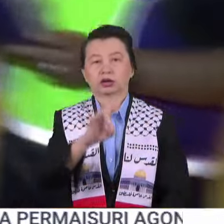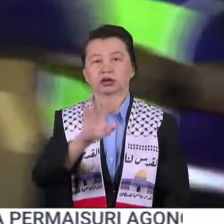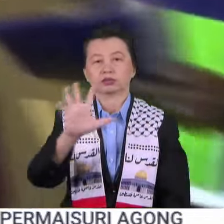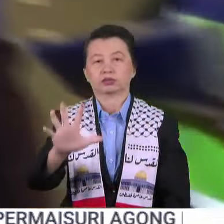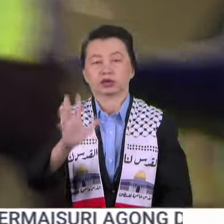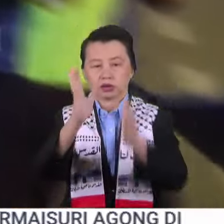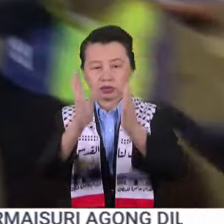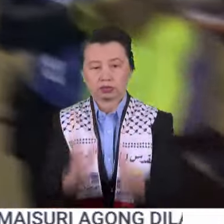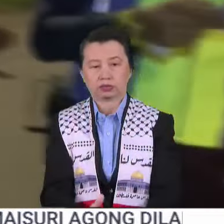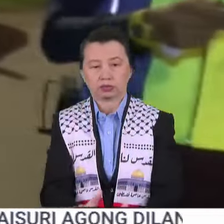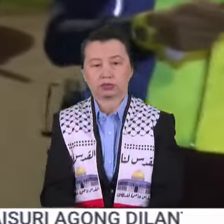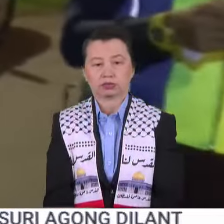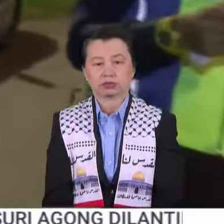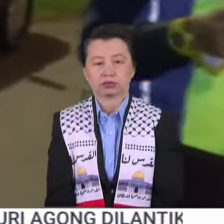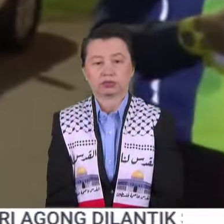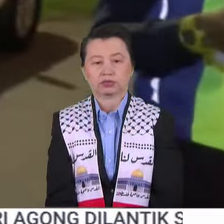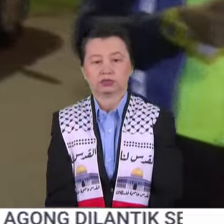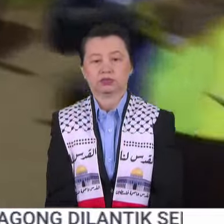86 orang.